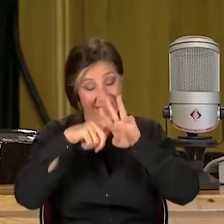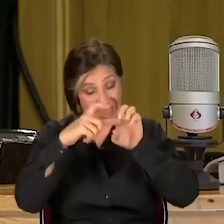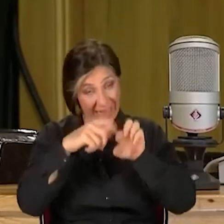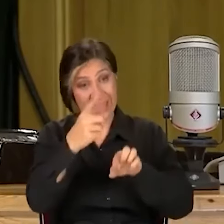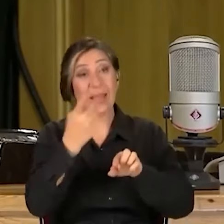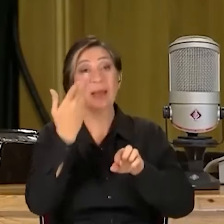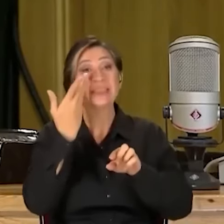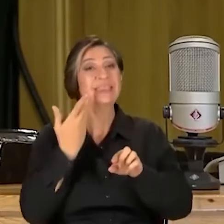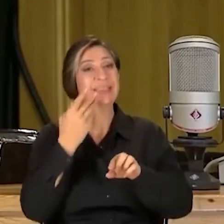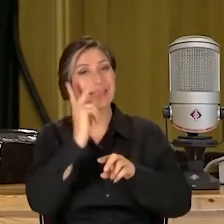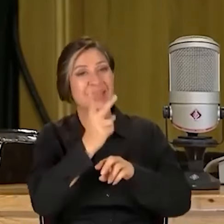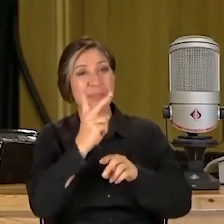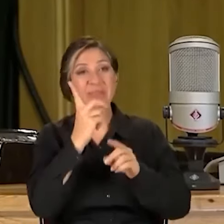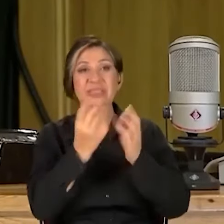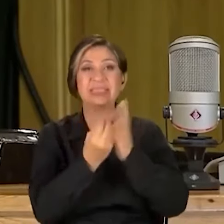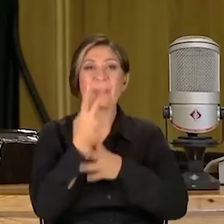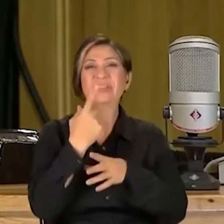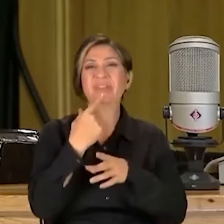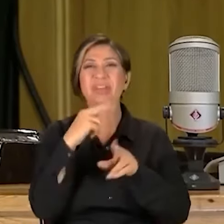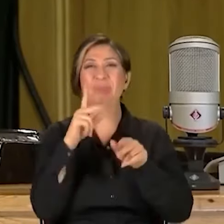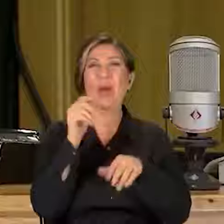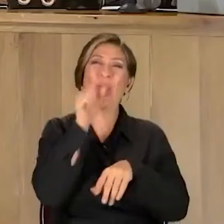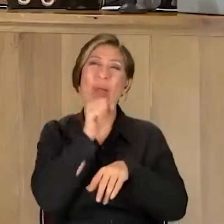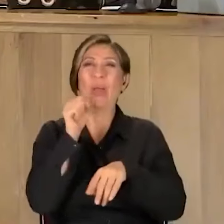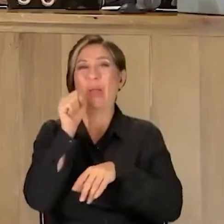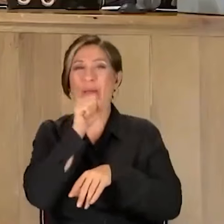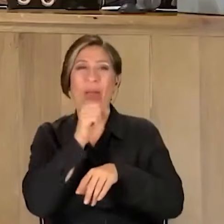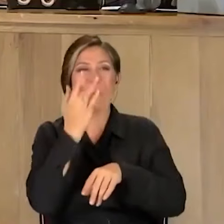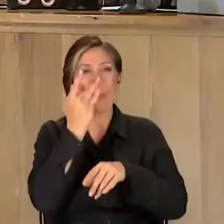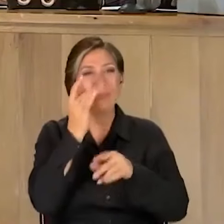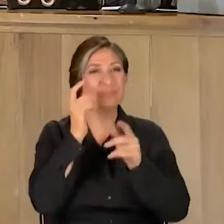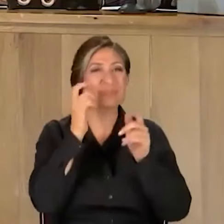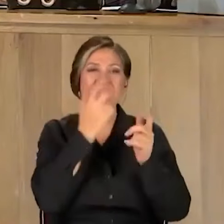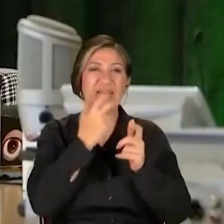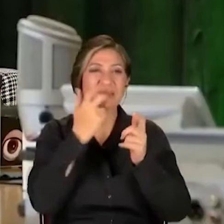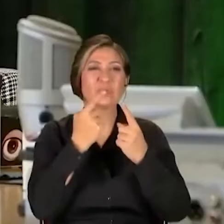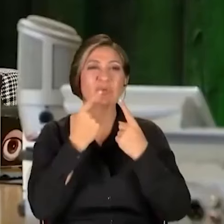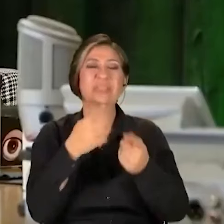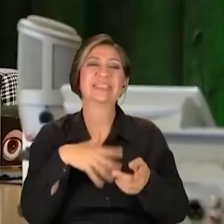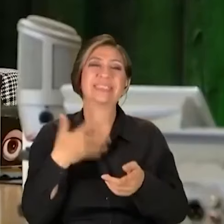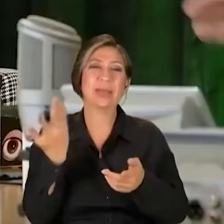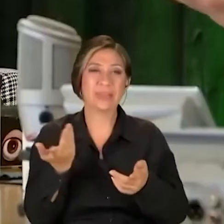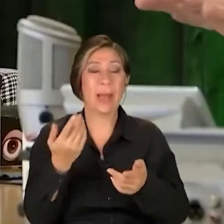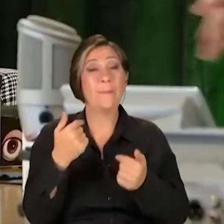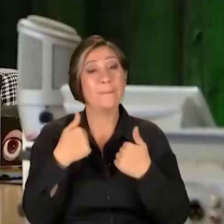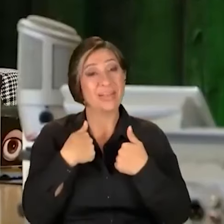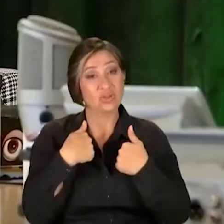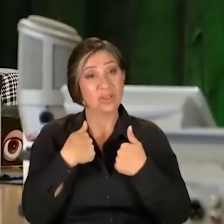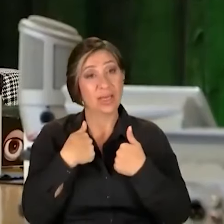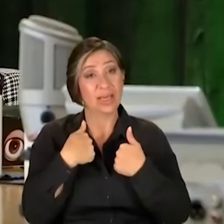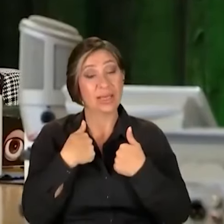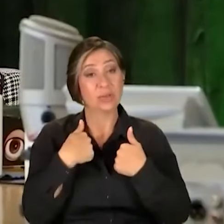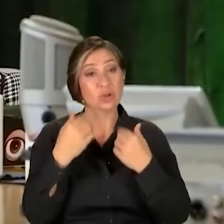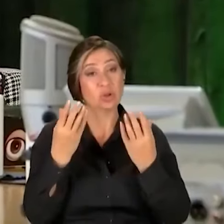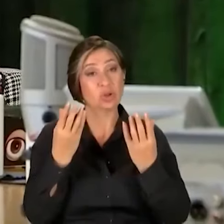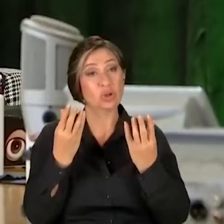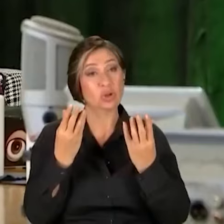onun bir sabah şekeri gibi burada şimdi playback yapmasını herhalde istemezler. Bence